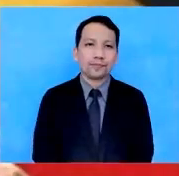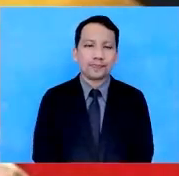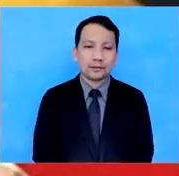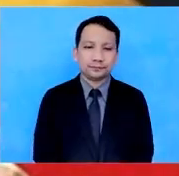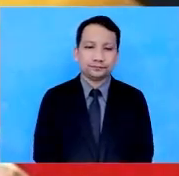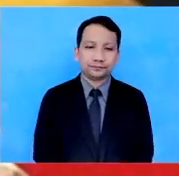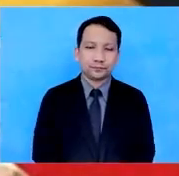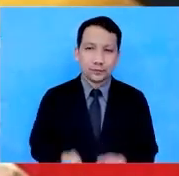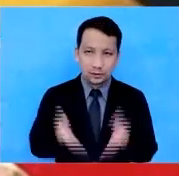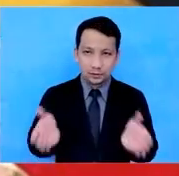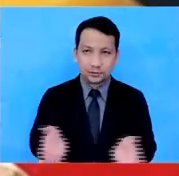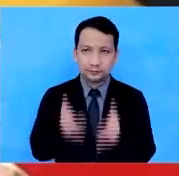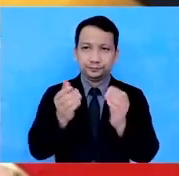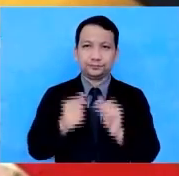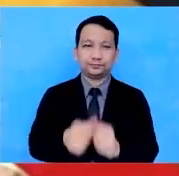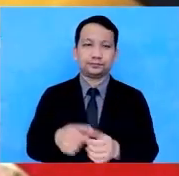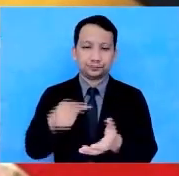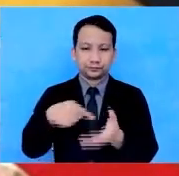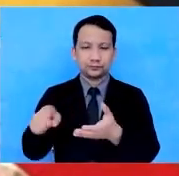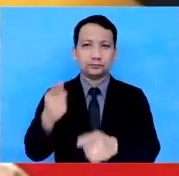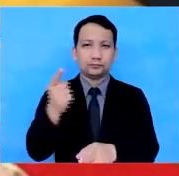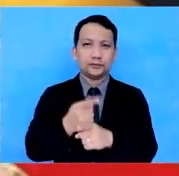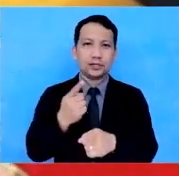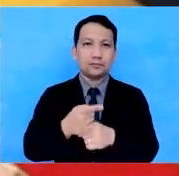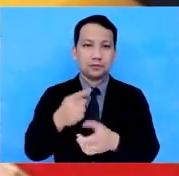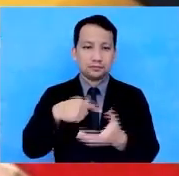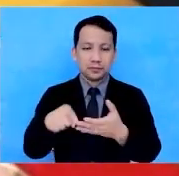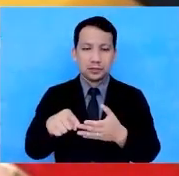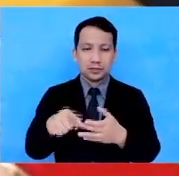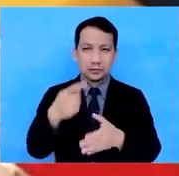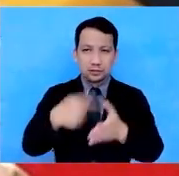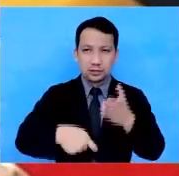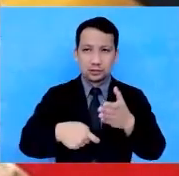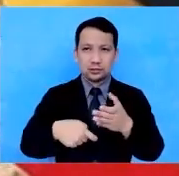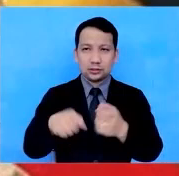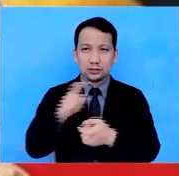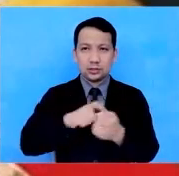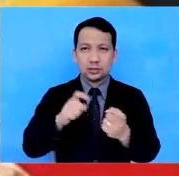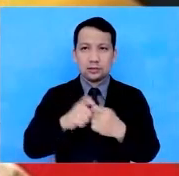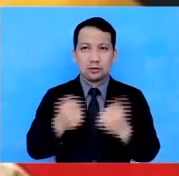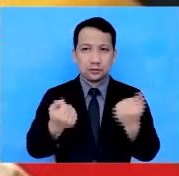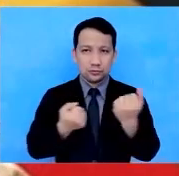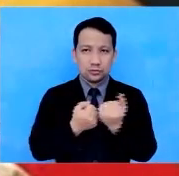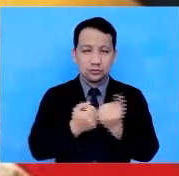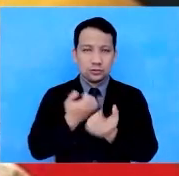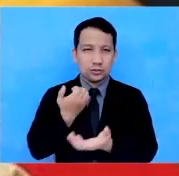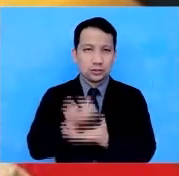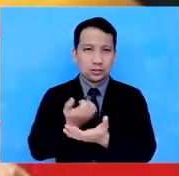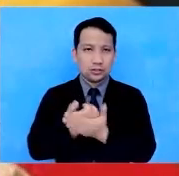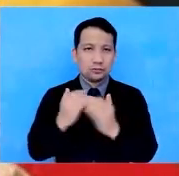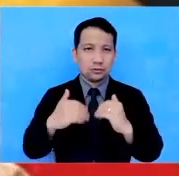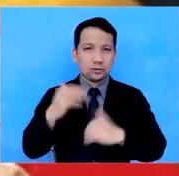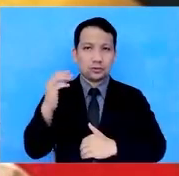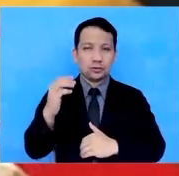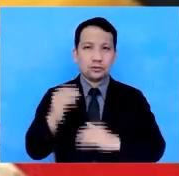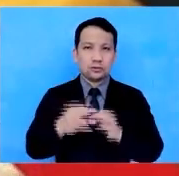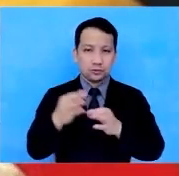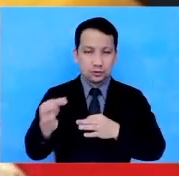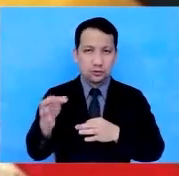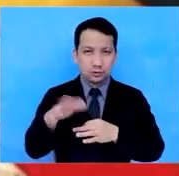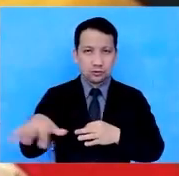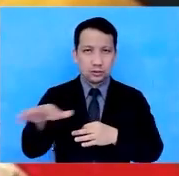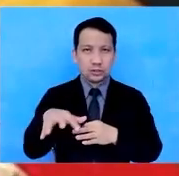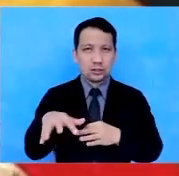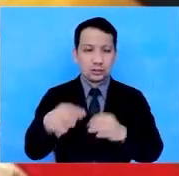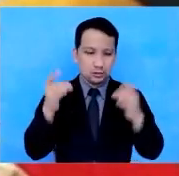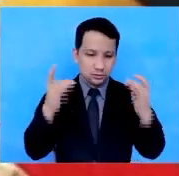the public to pay the correct amount of taxes on time to support the country's economic recovery and expansion so